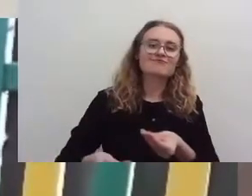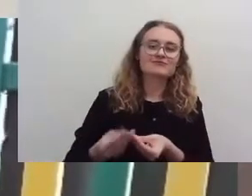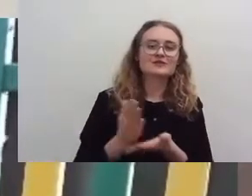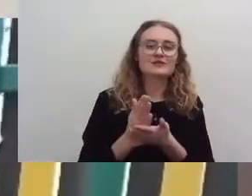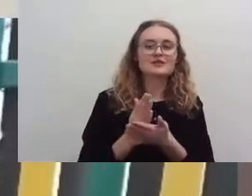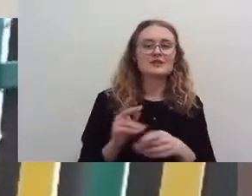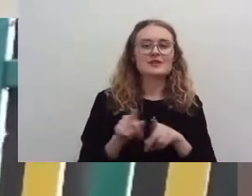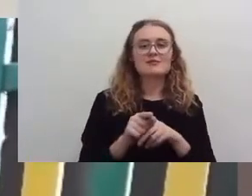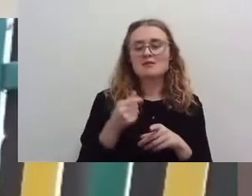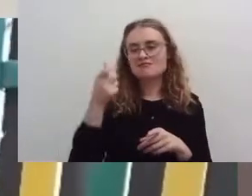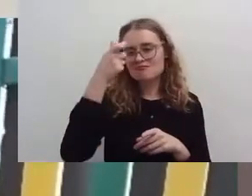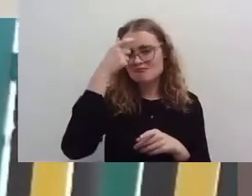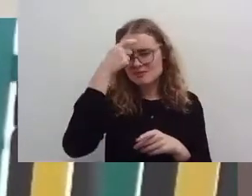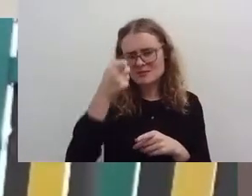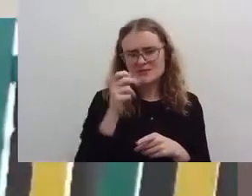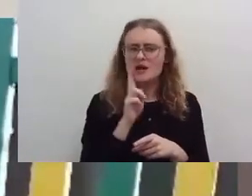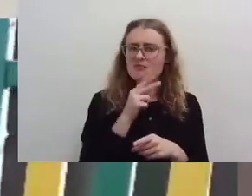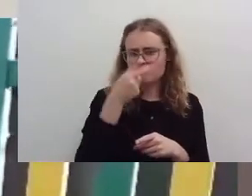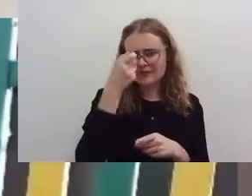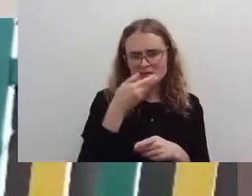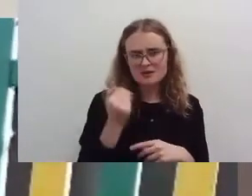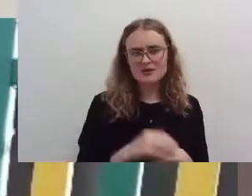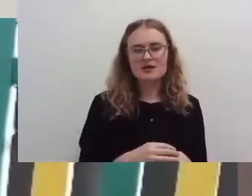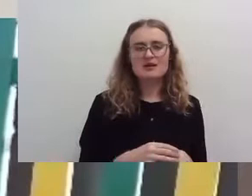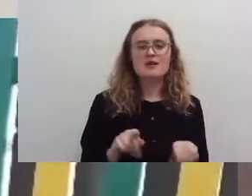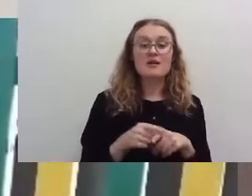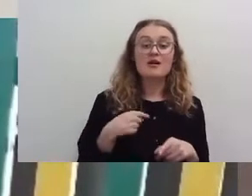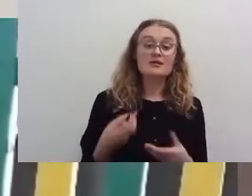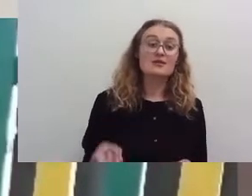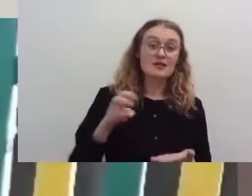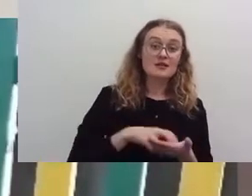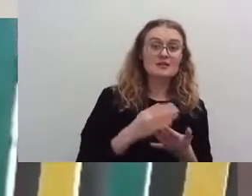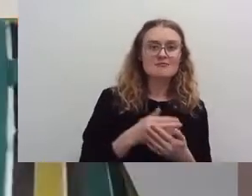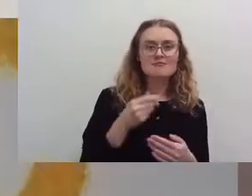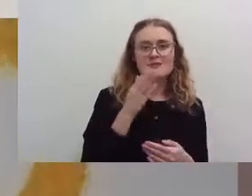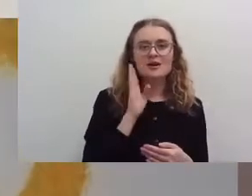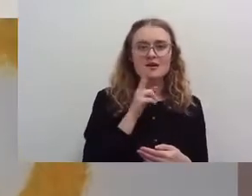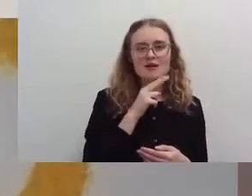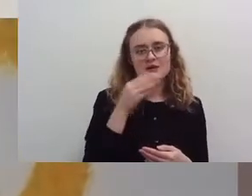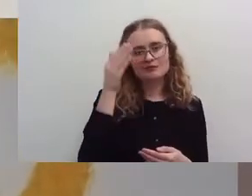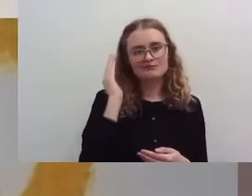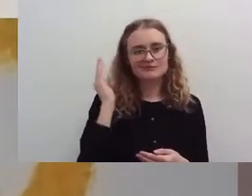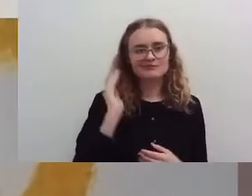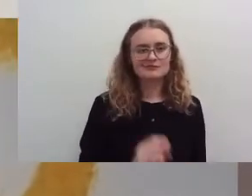manęs nereikia ir kaip mama, kaip aš atsikėlė, mane grosto.